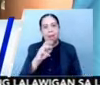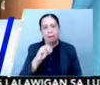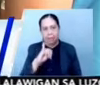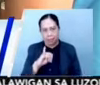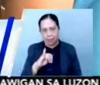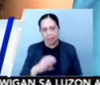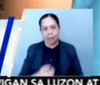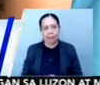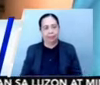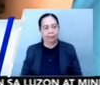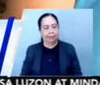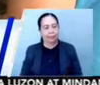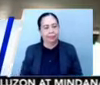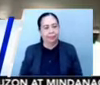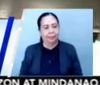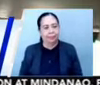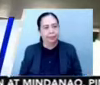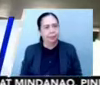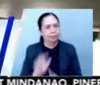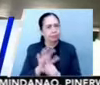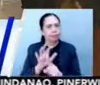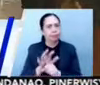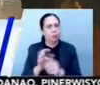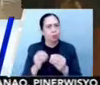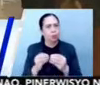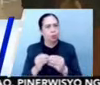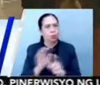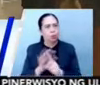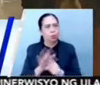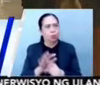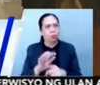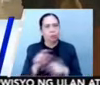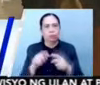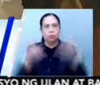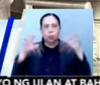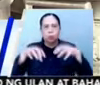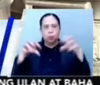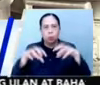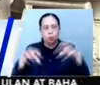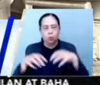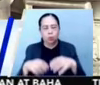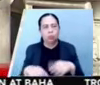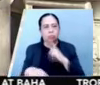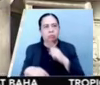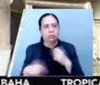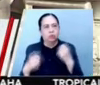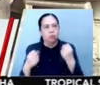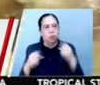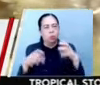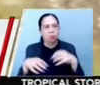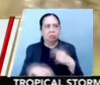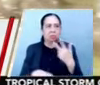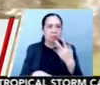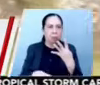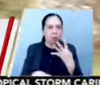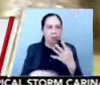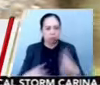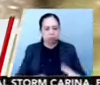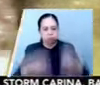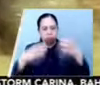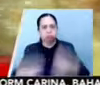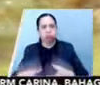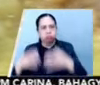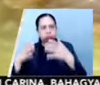Tapos, lalo pong lumakas nung umulan, nung mainit po, malakas na rin. Tatlo, apat na kaldero. Ano man